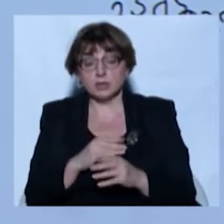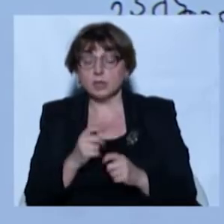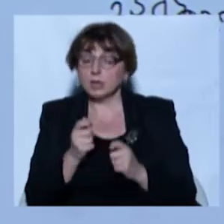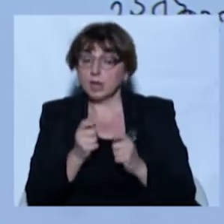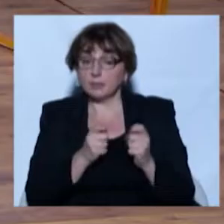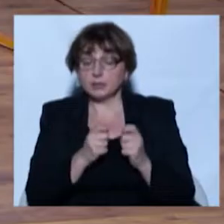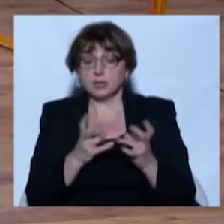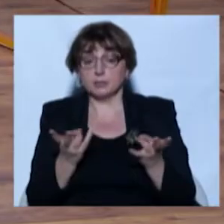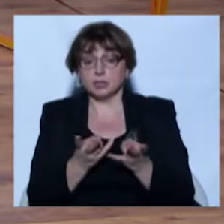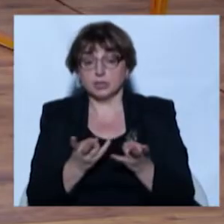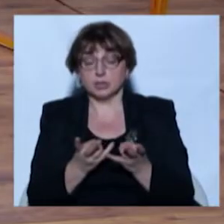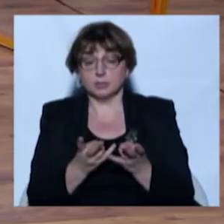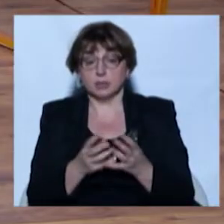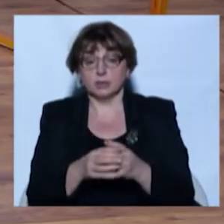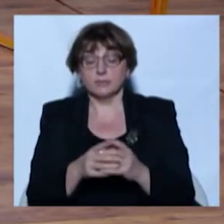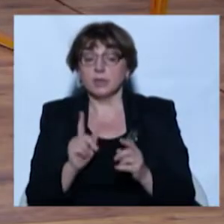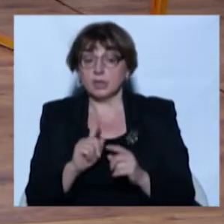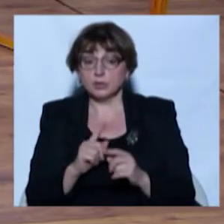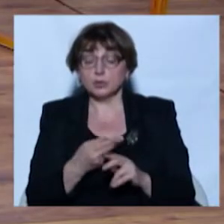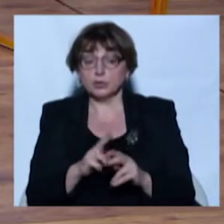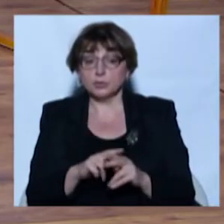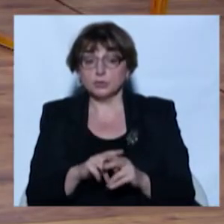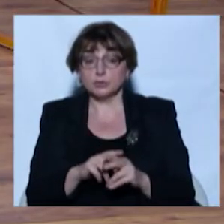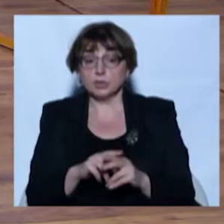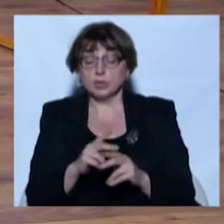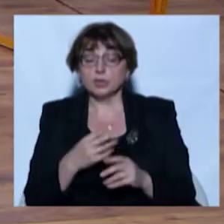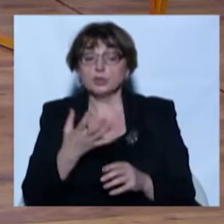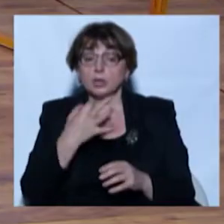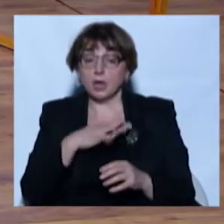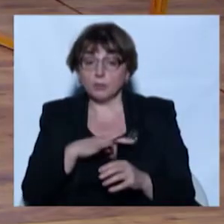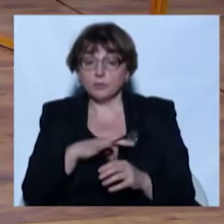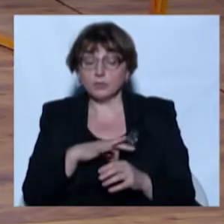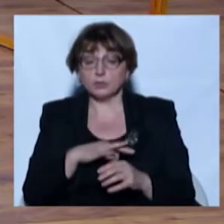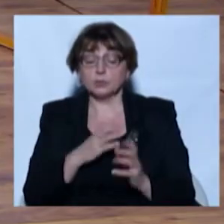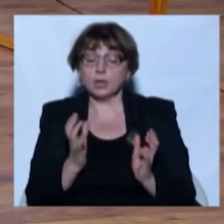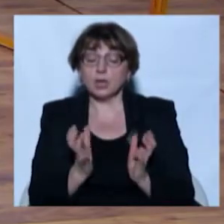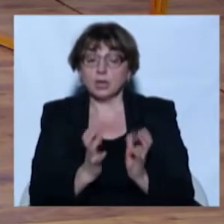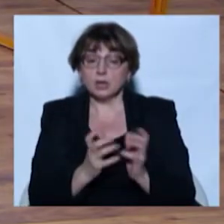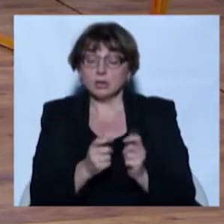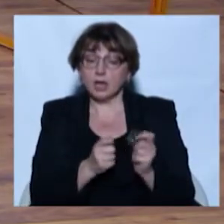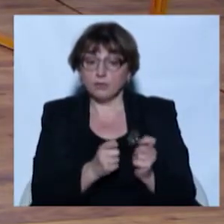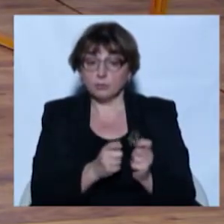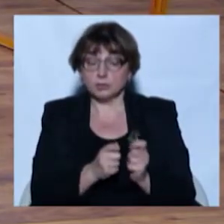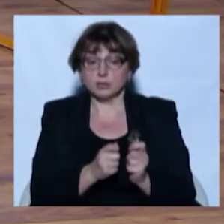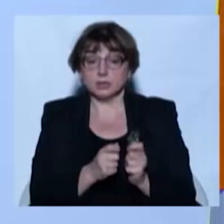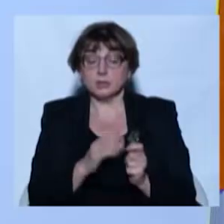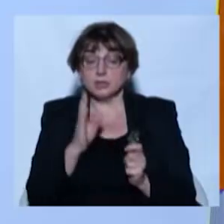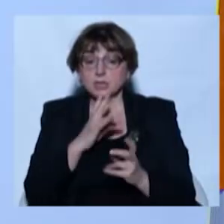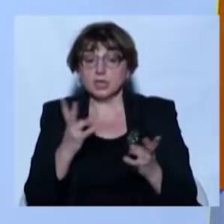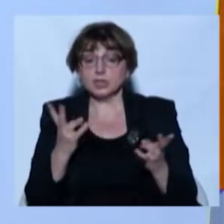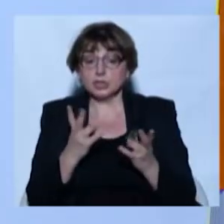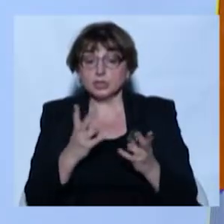გაფრთხილება სჭირდება. იმისთვის, რომ ის გამოვიყენოთ, ჩვენ უნდა გავუფრთხილდეთ მას. და წყალს